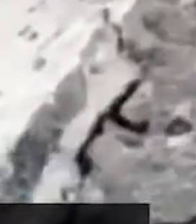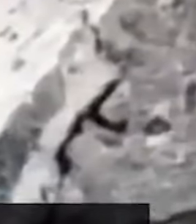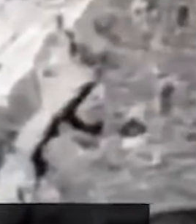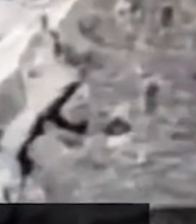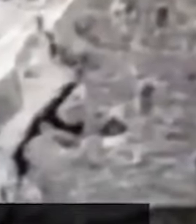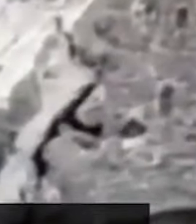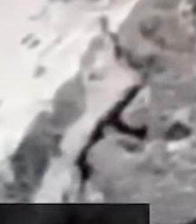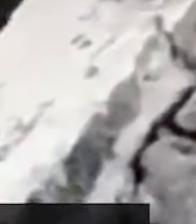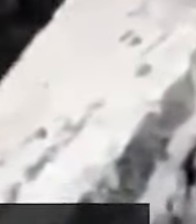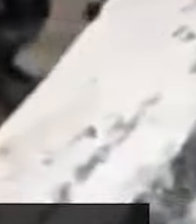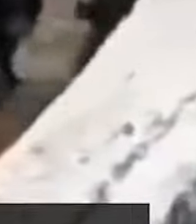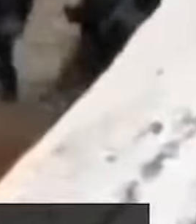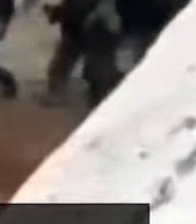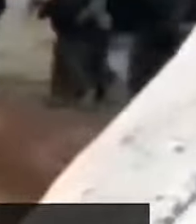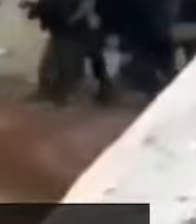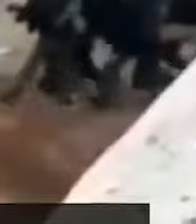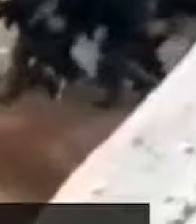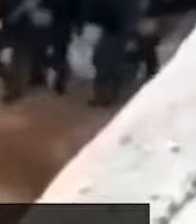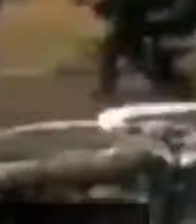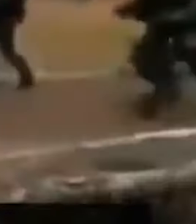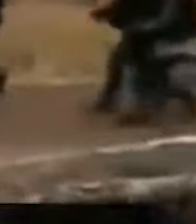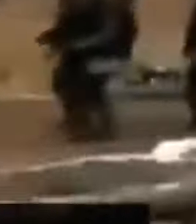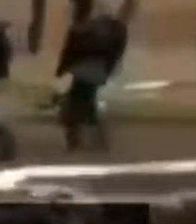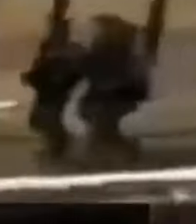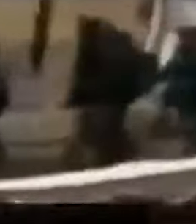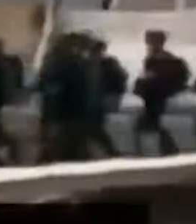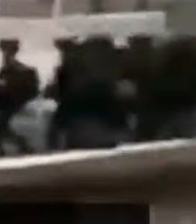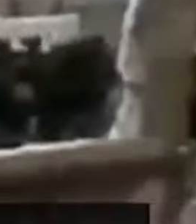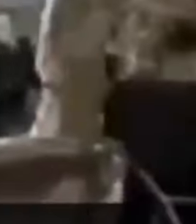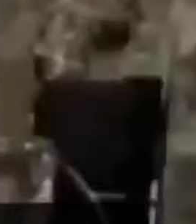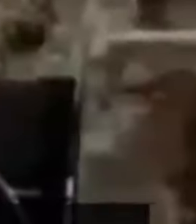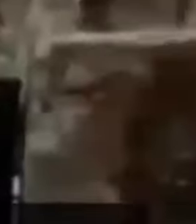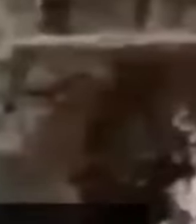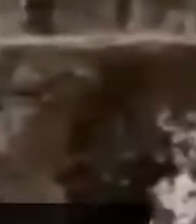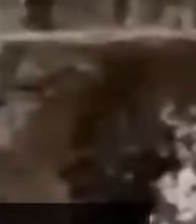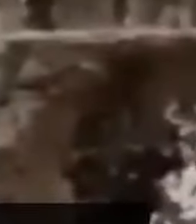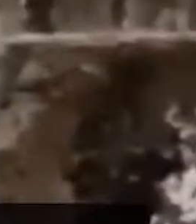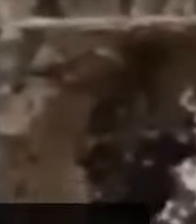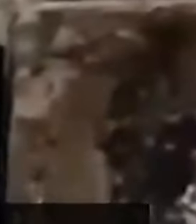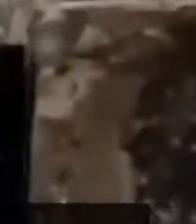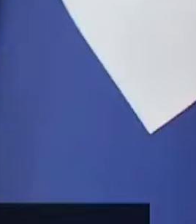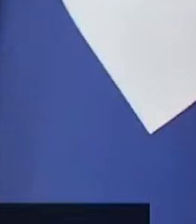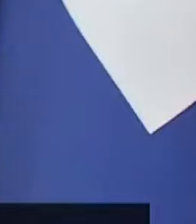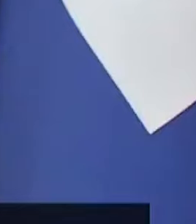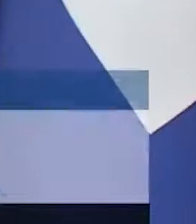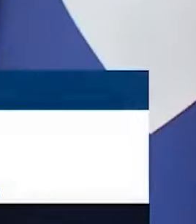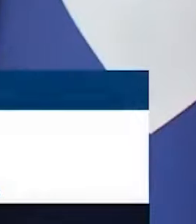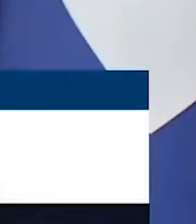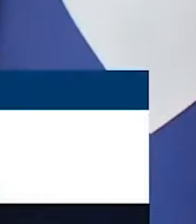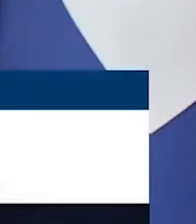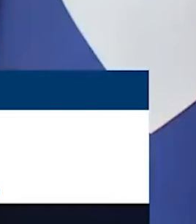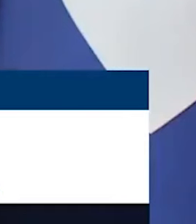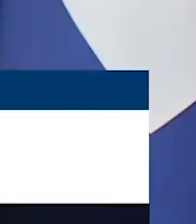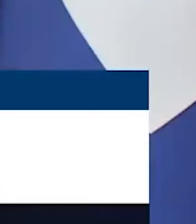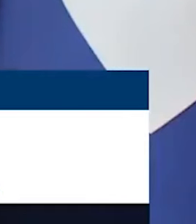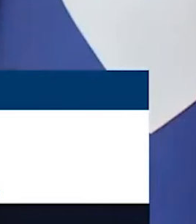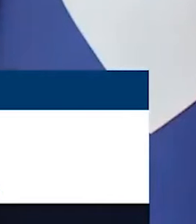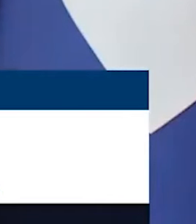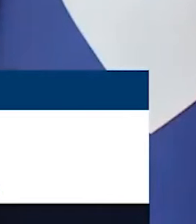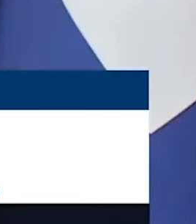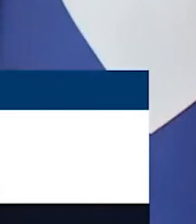이런 시점에서 북한군의 러시아 파병으로 우크라이나는 강력한 명분을 얻게 됐습니다. 뭐 살상 무기 지원 같은 것도